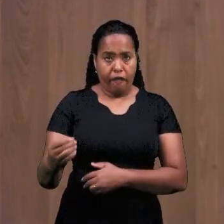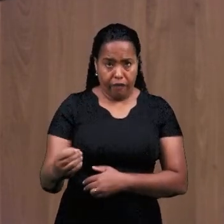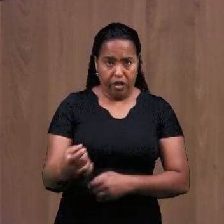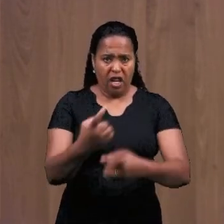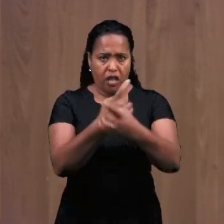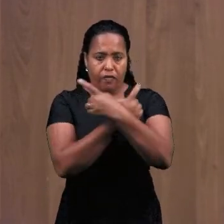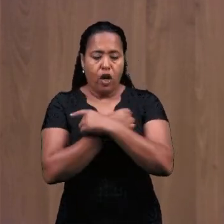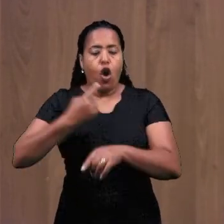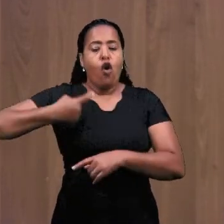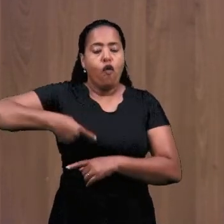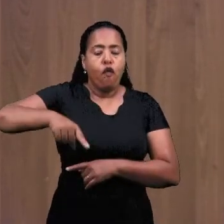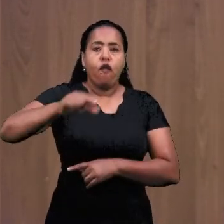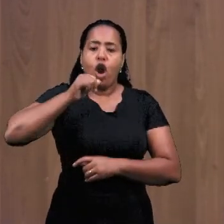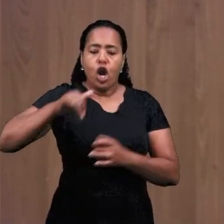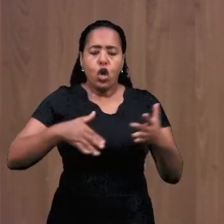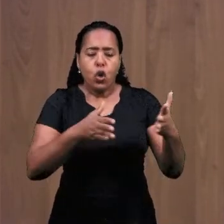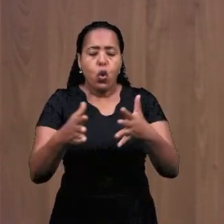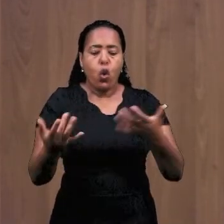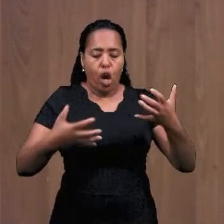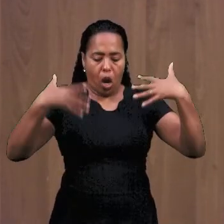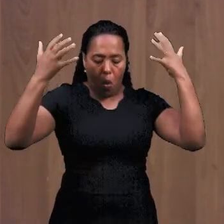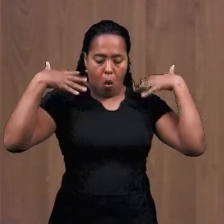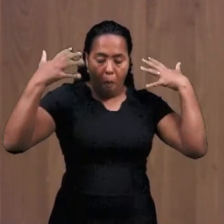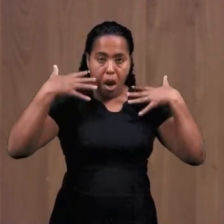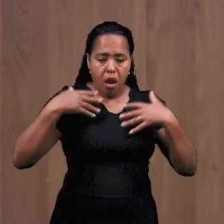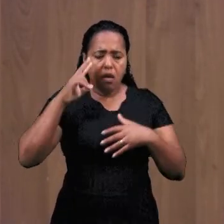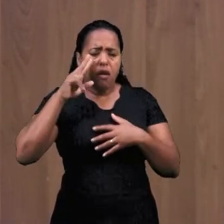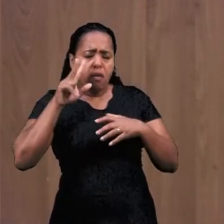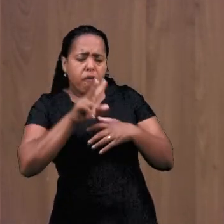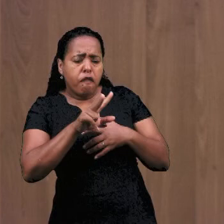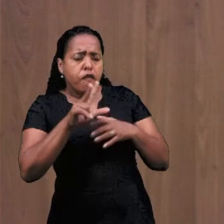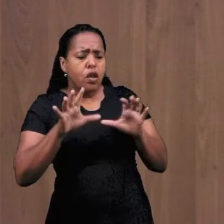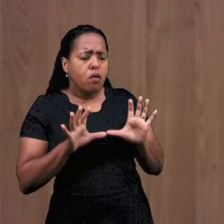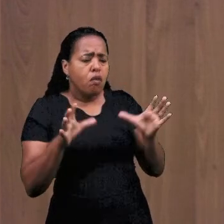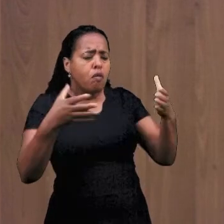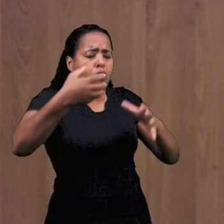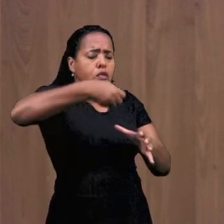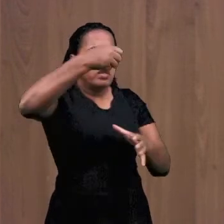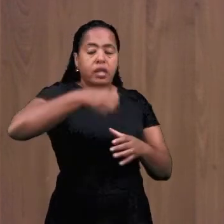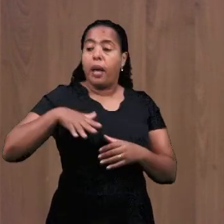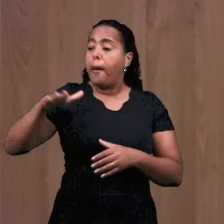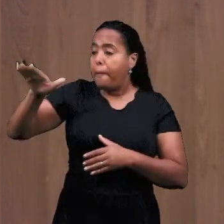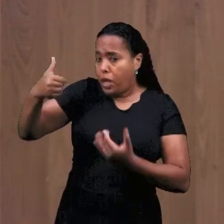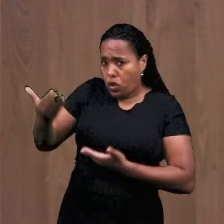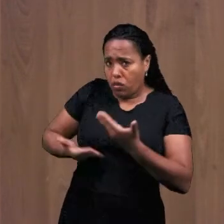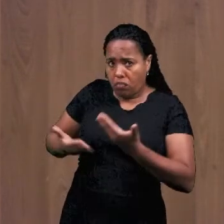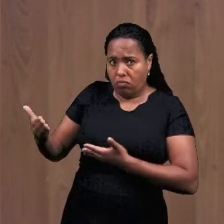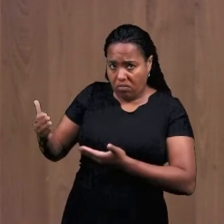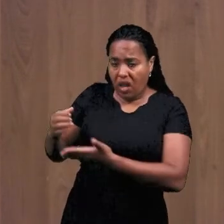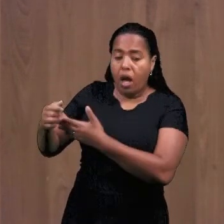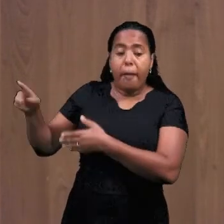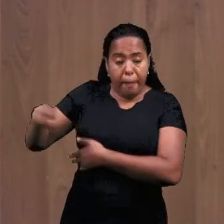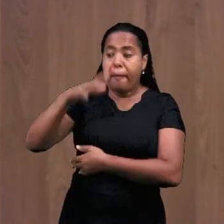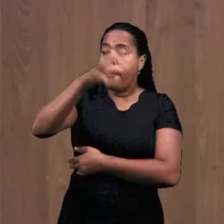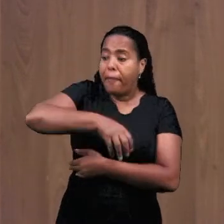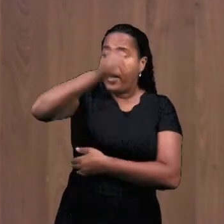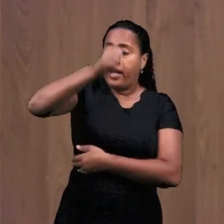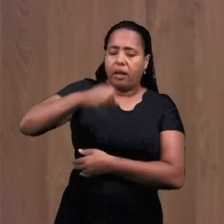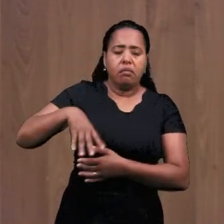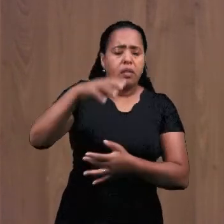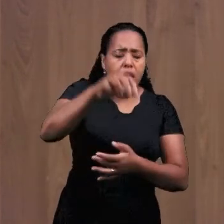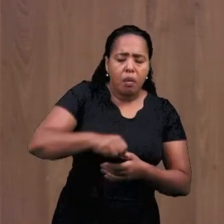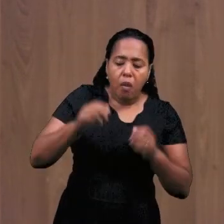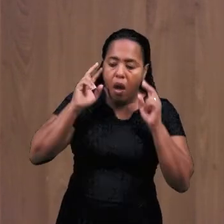baigner dans le fleuve et elle voit le panier. Et elle demande que ses servantes prennent le panier. À ce moment,